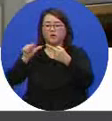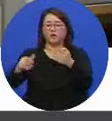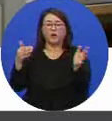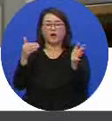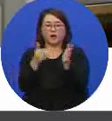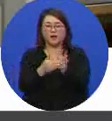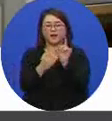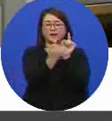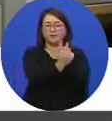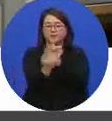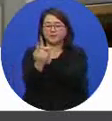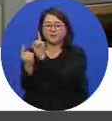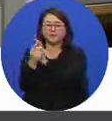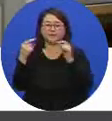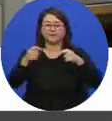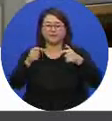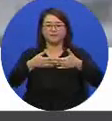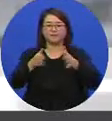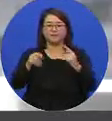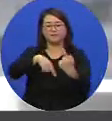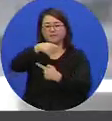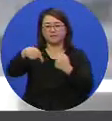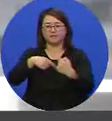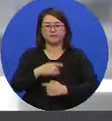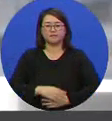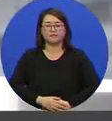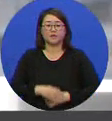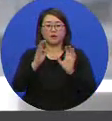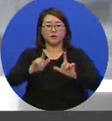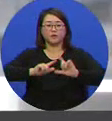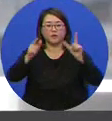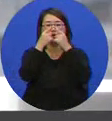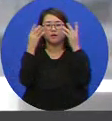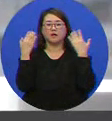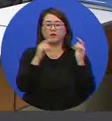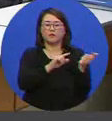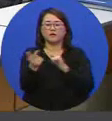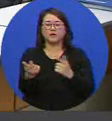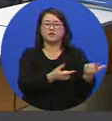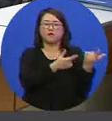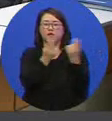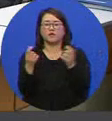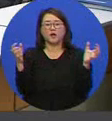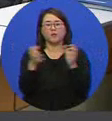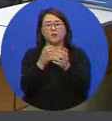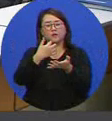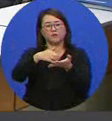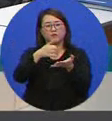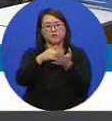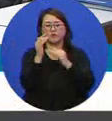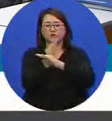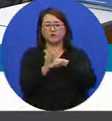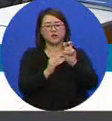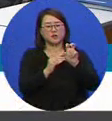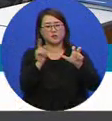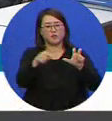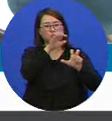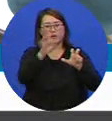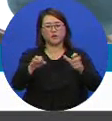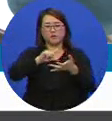대면 진학 상담실을 운영할 계획입니다. 올해 대학들은 전체 모집 인원의 25%가량을 정시로